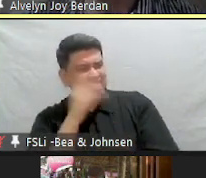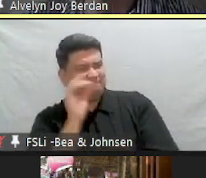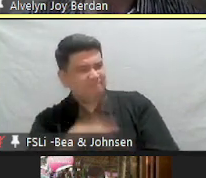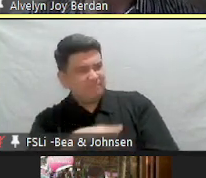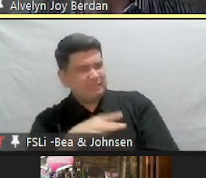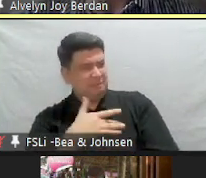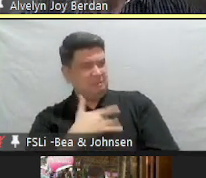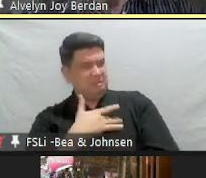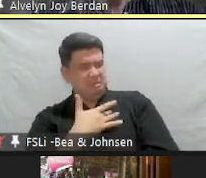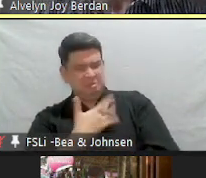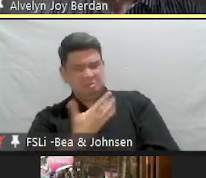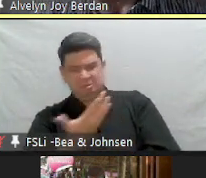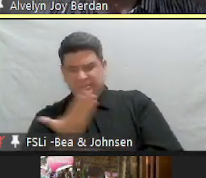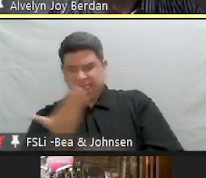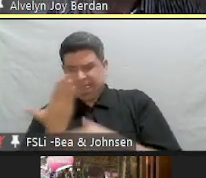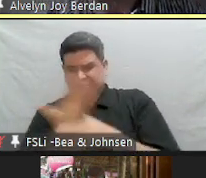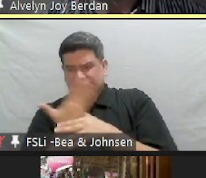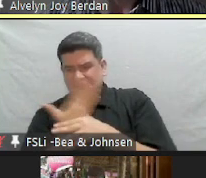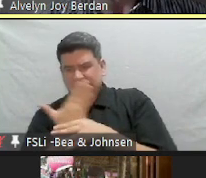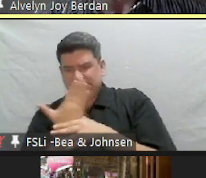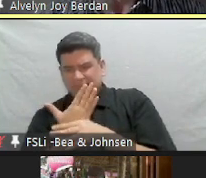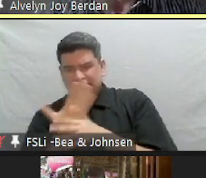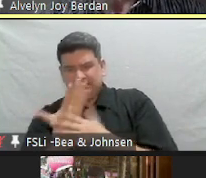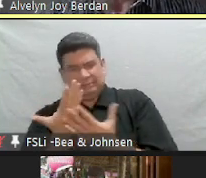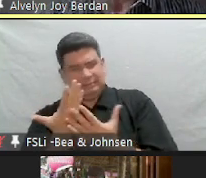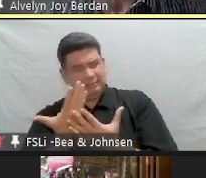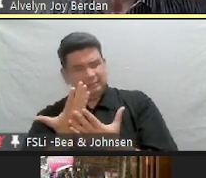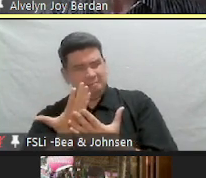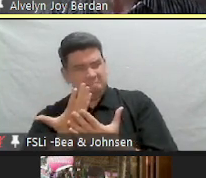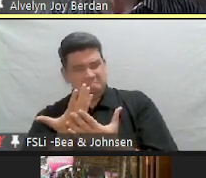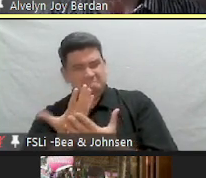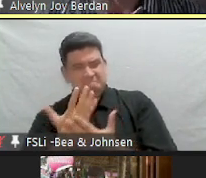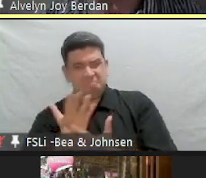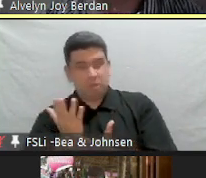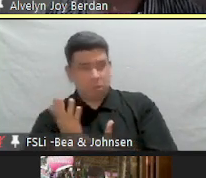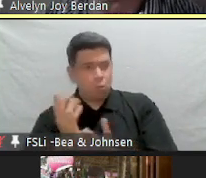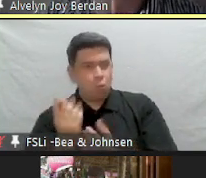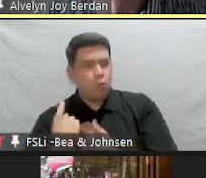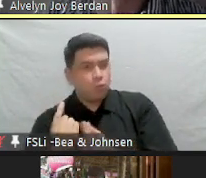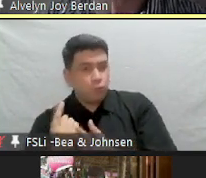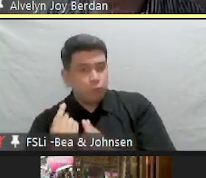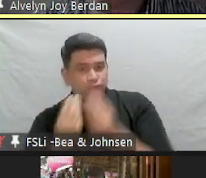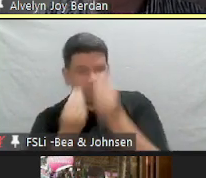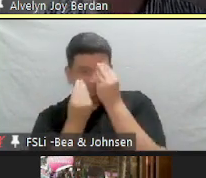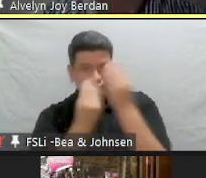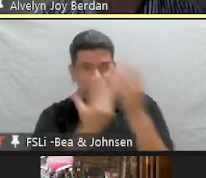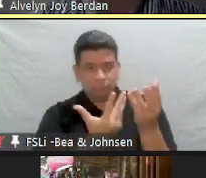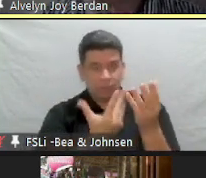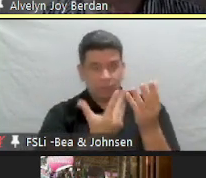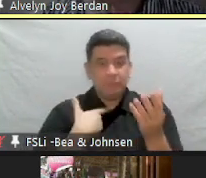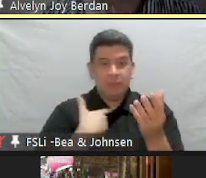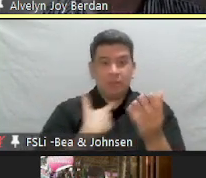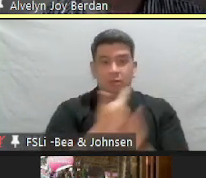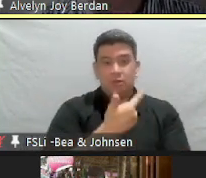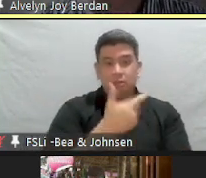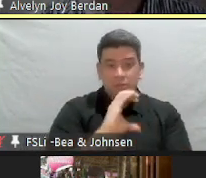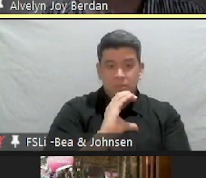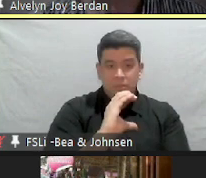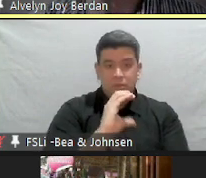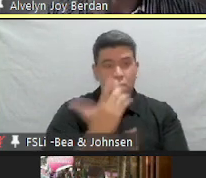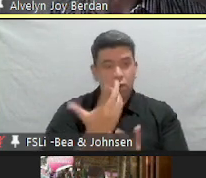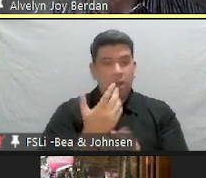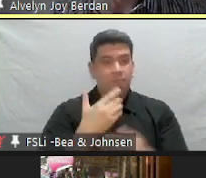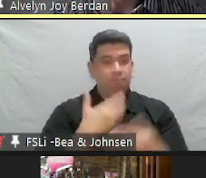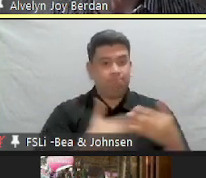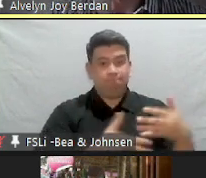nararamdaman, pwede nyo pong ipaabot. Kung kaya po, meron po tayong GC, chat box